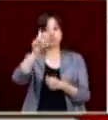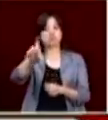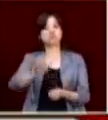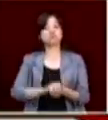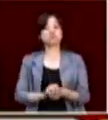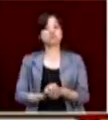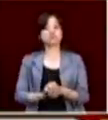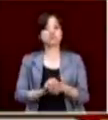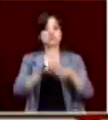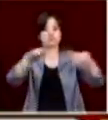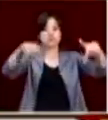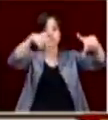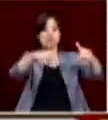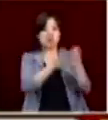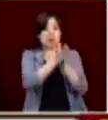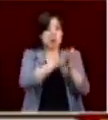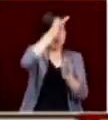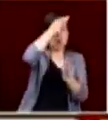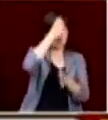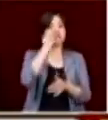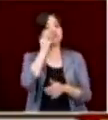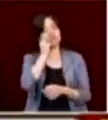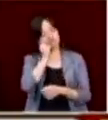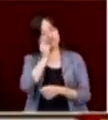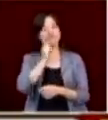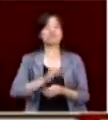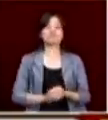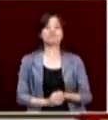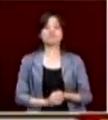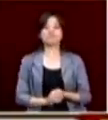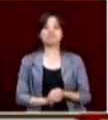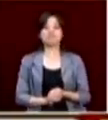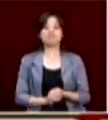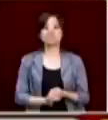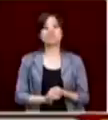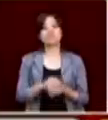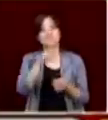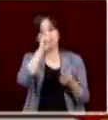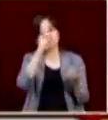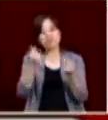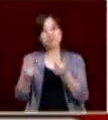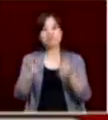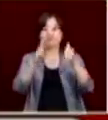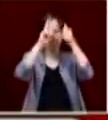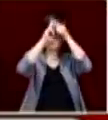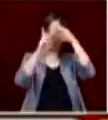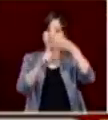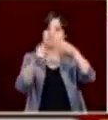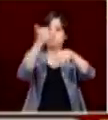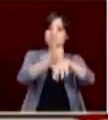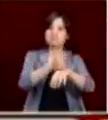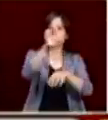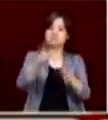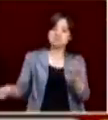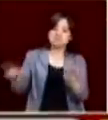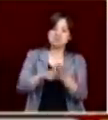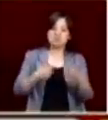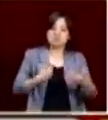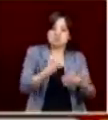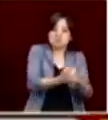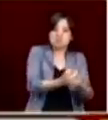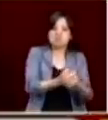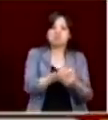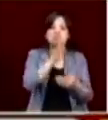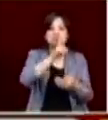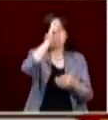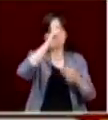大位不可求了哈，大位不可求，那请求。 柯主席一世人的志愿就是要选